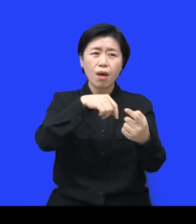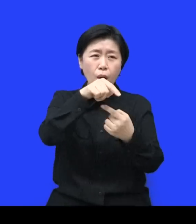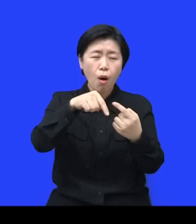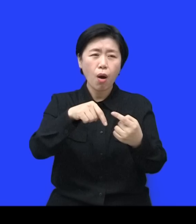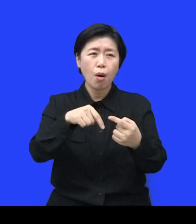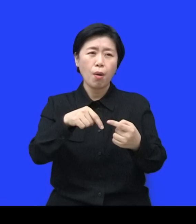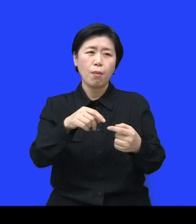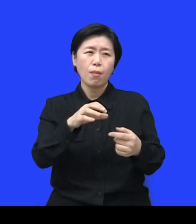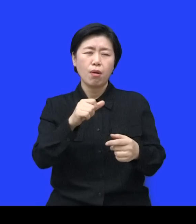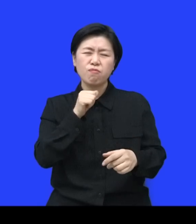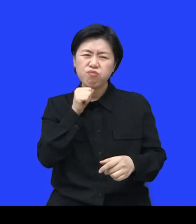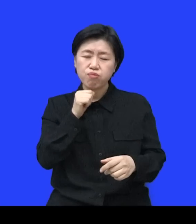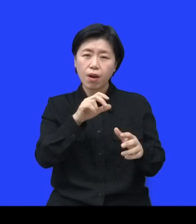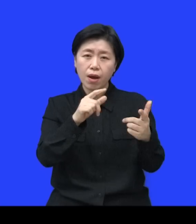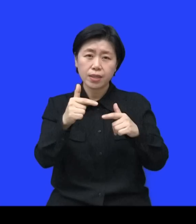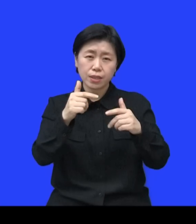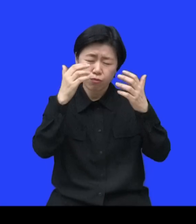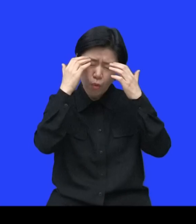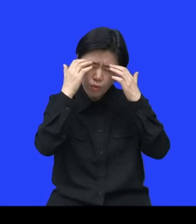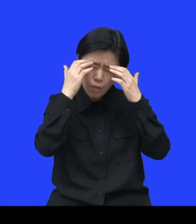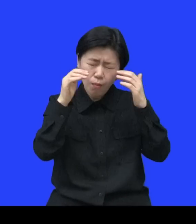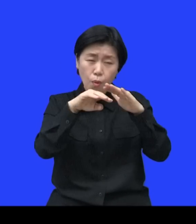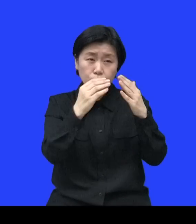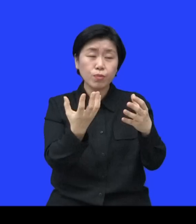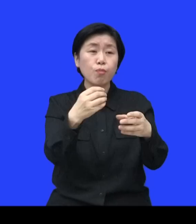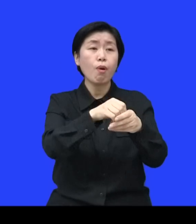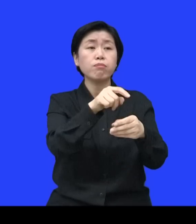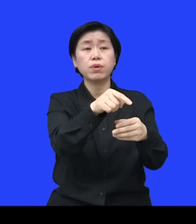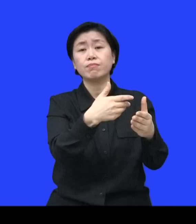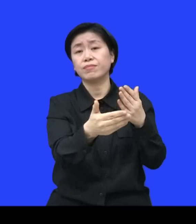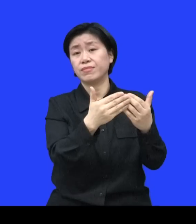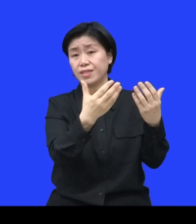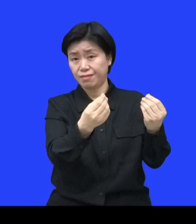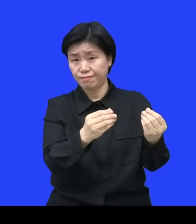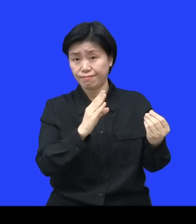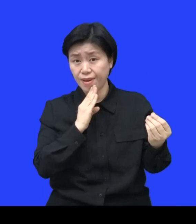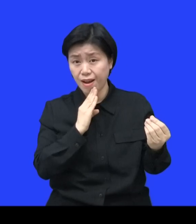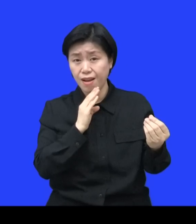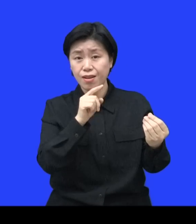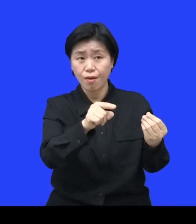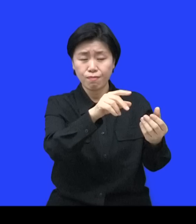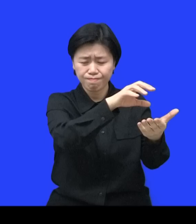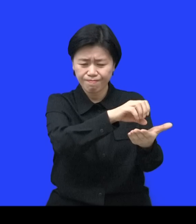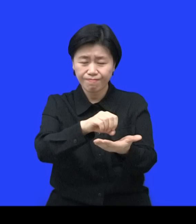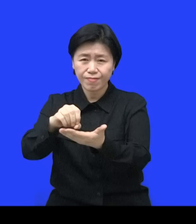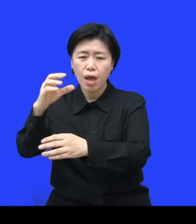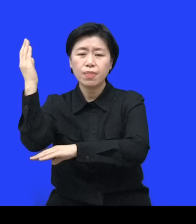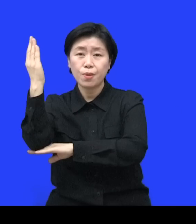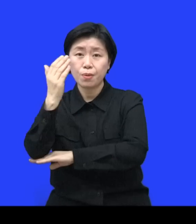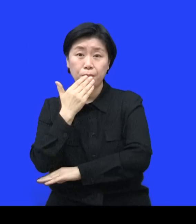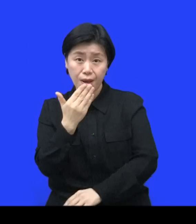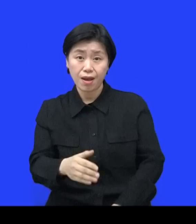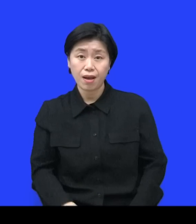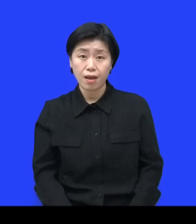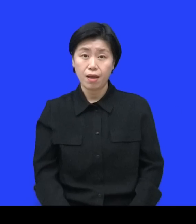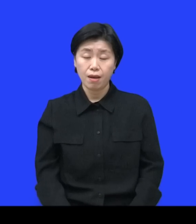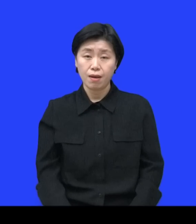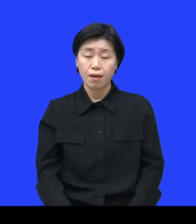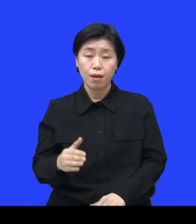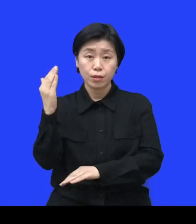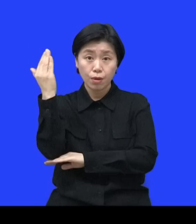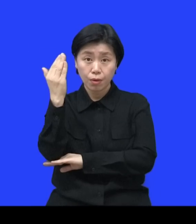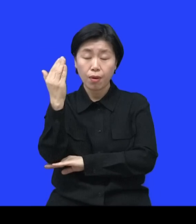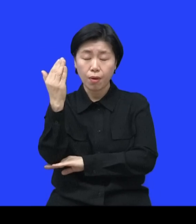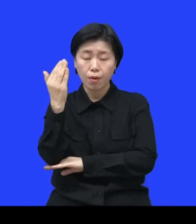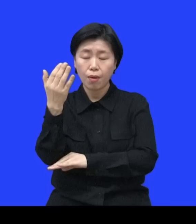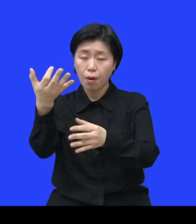가난의 고통, 모든 것들을 하나님께서 채워주셔서 허락하셔서 그것이 설교의 재료가 되고 많은 사람들 공감할 수 있는 능력을 주신 것이